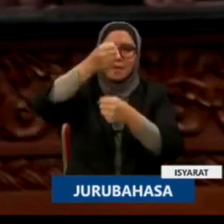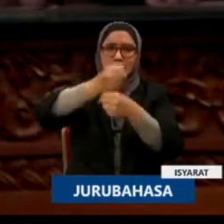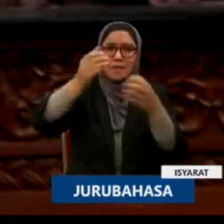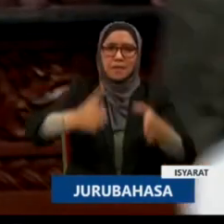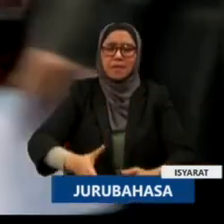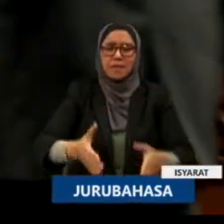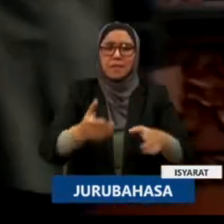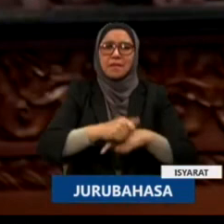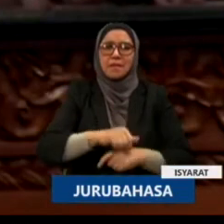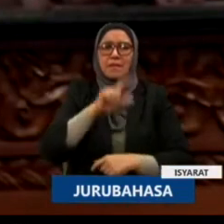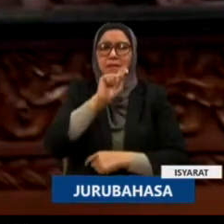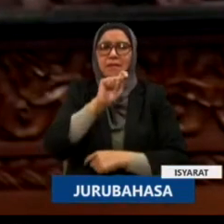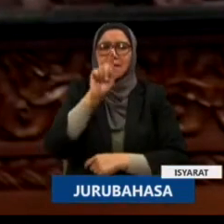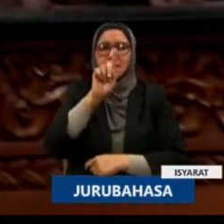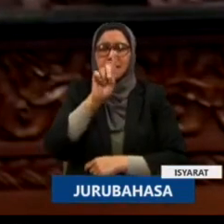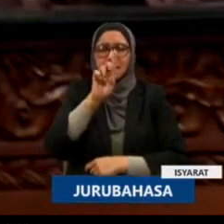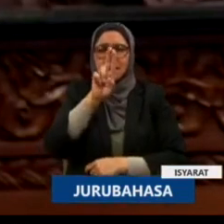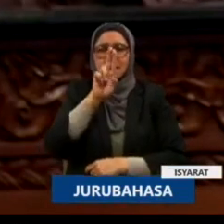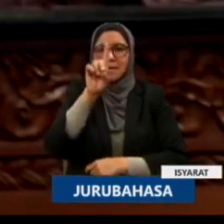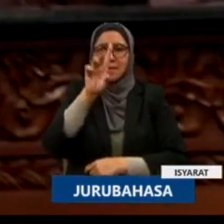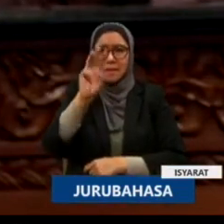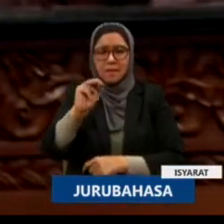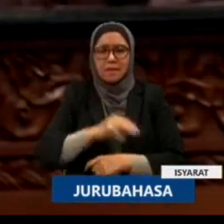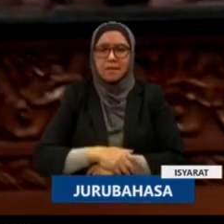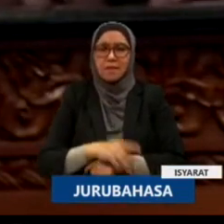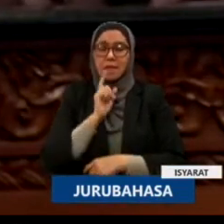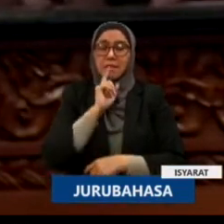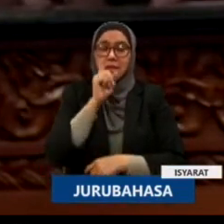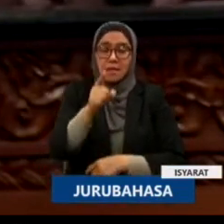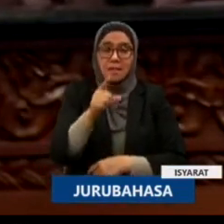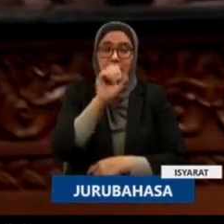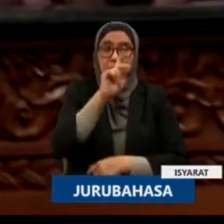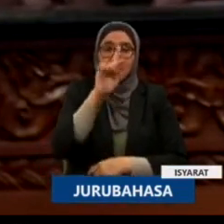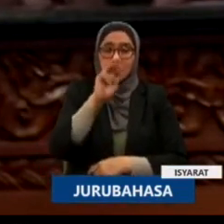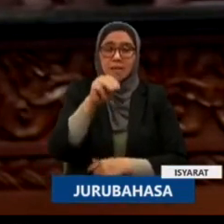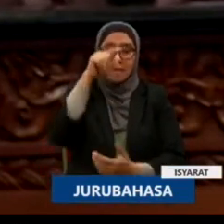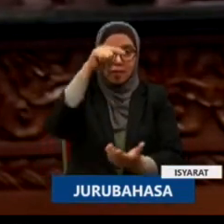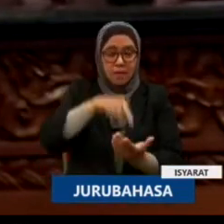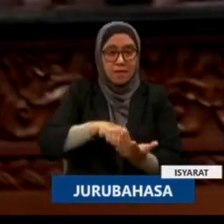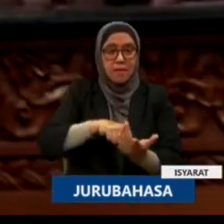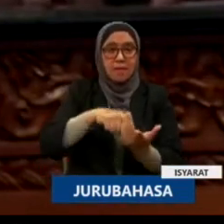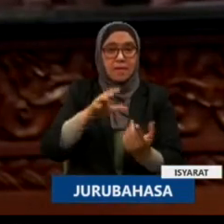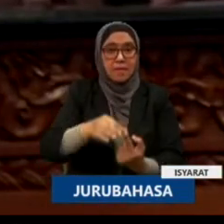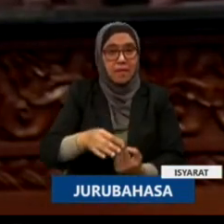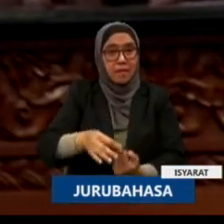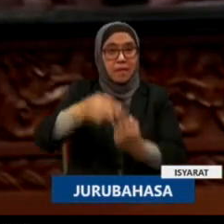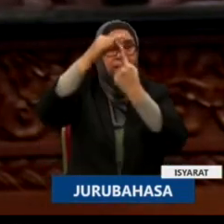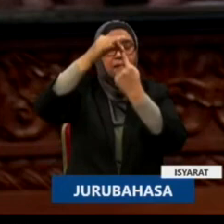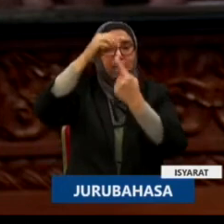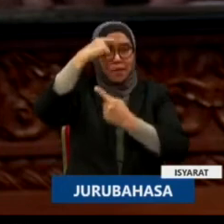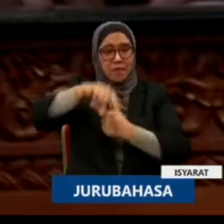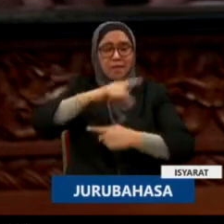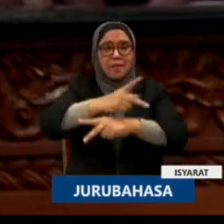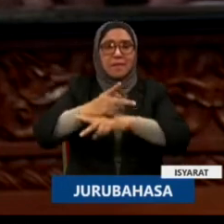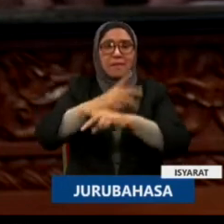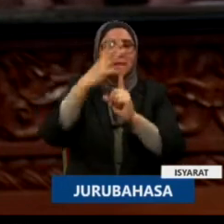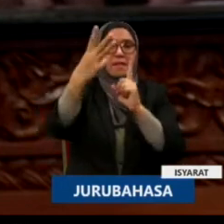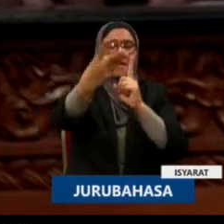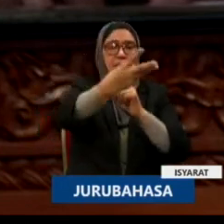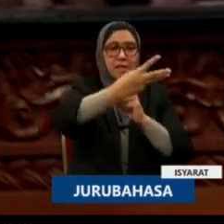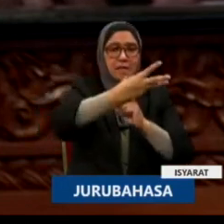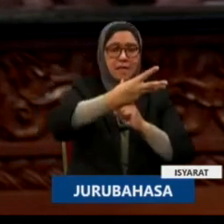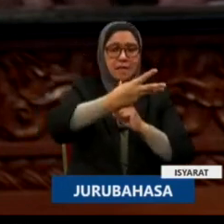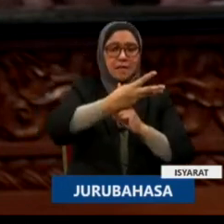merupakan satu skin perlindungan yang direka khas bagi menjaga kebajikan anggota termasuk kakitangan awam yang